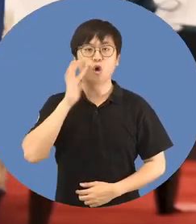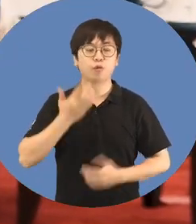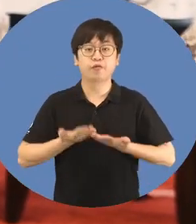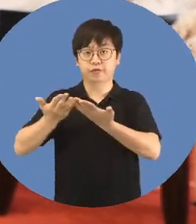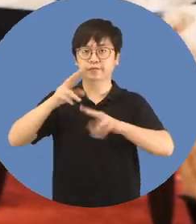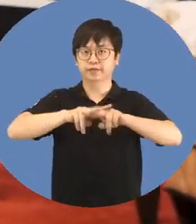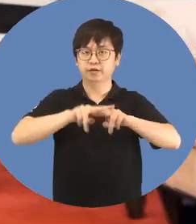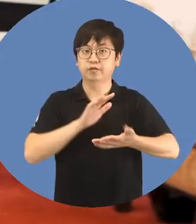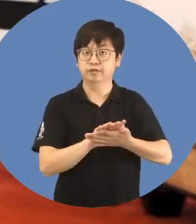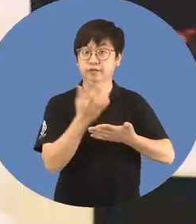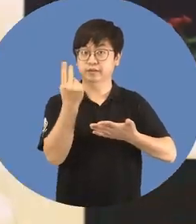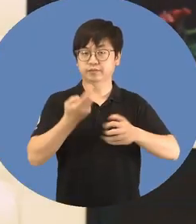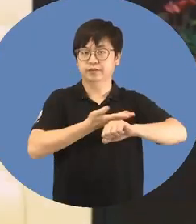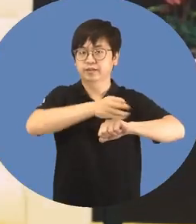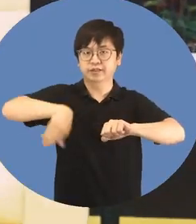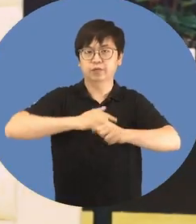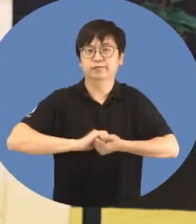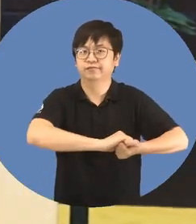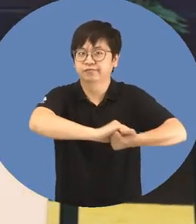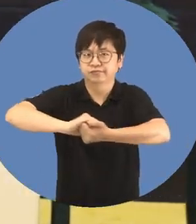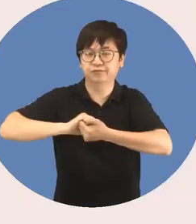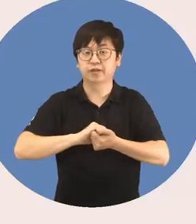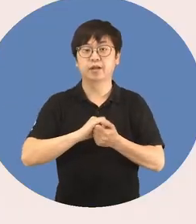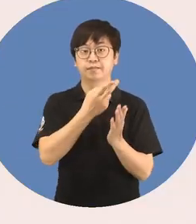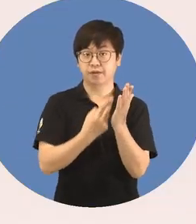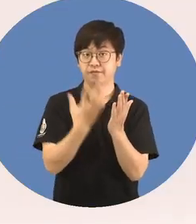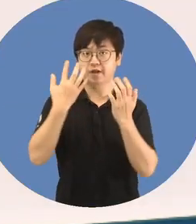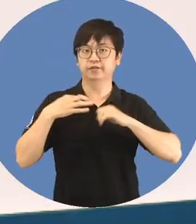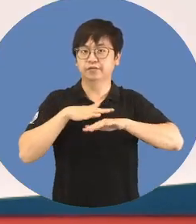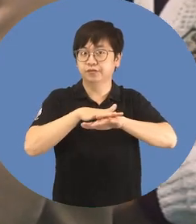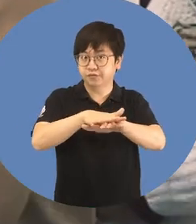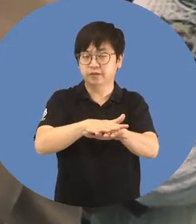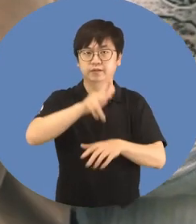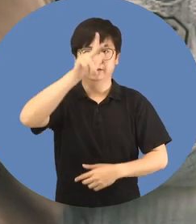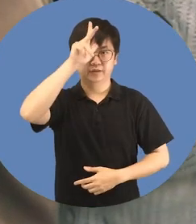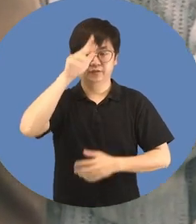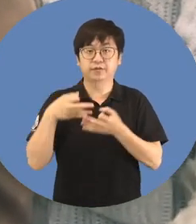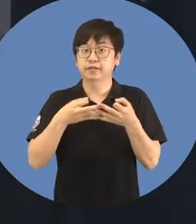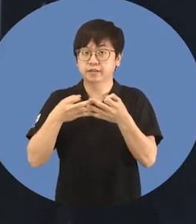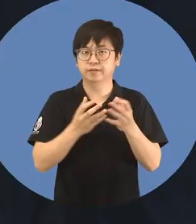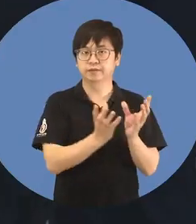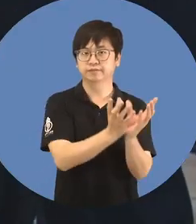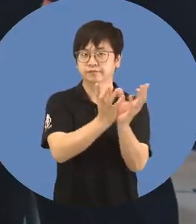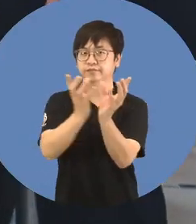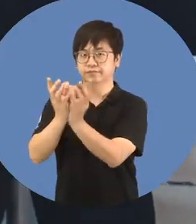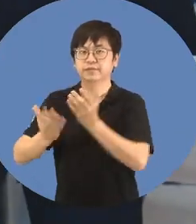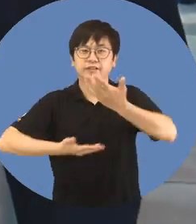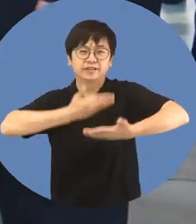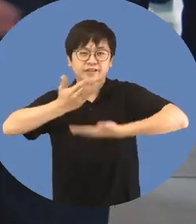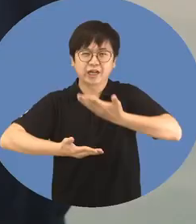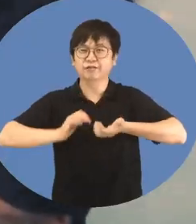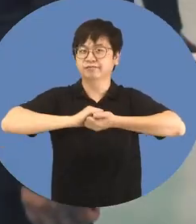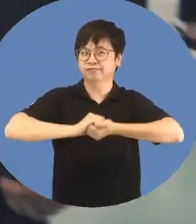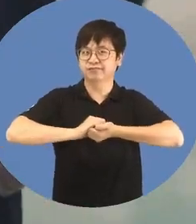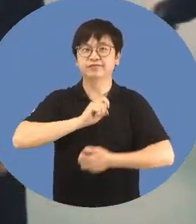歸祖國二十年嚟，社會保持穩定和諧，多元文化交相輝映，政府同市民、唔同界別、唔同族